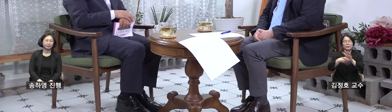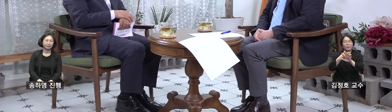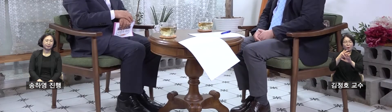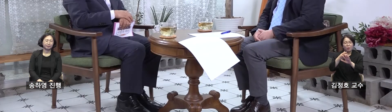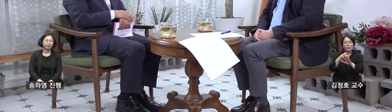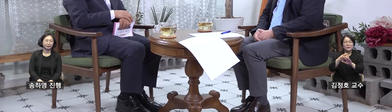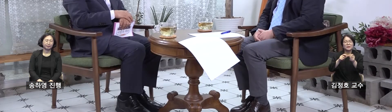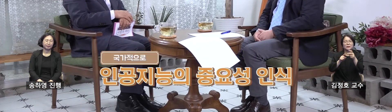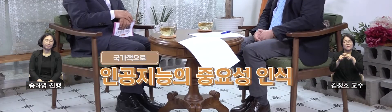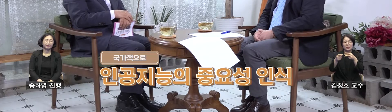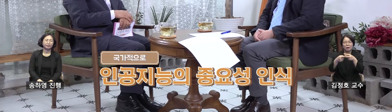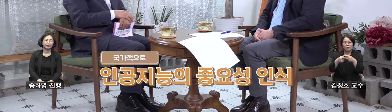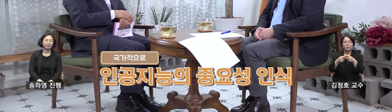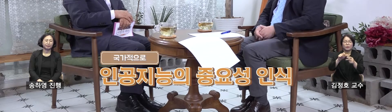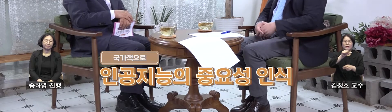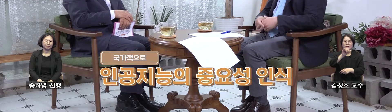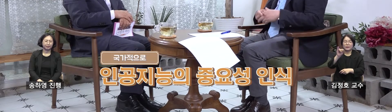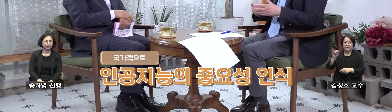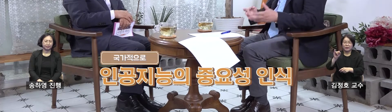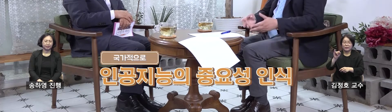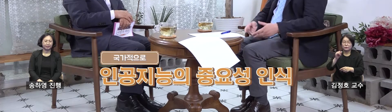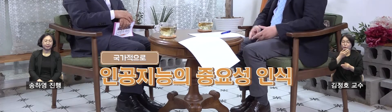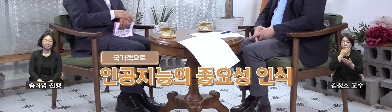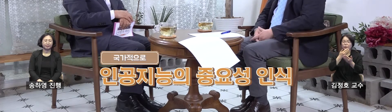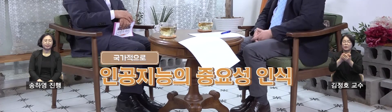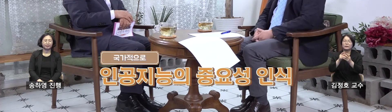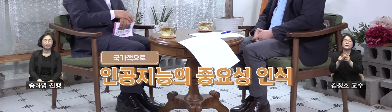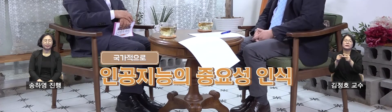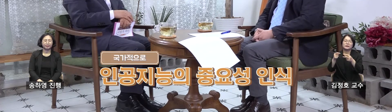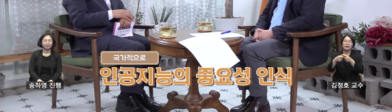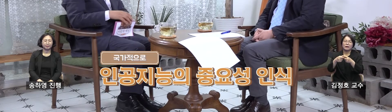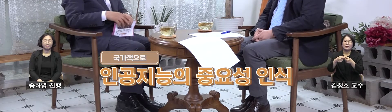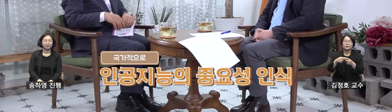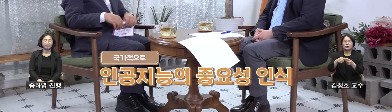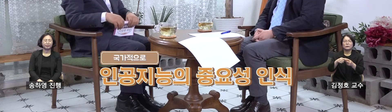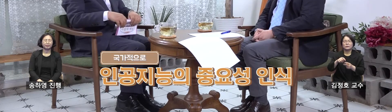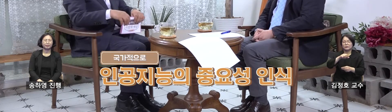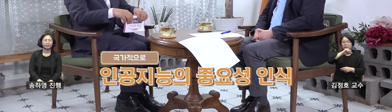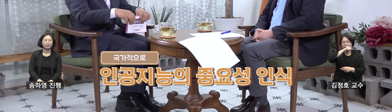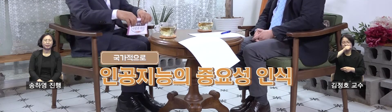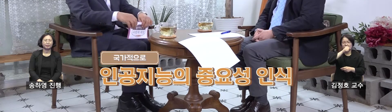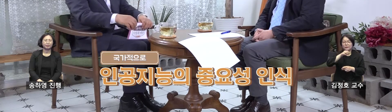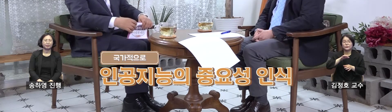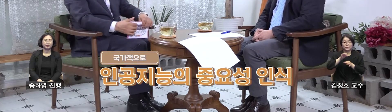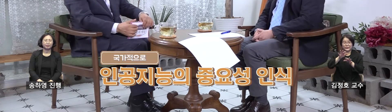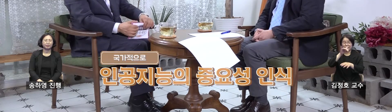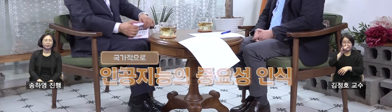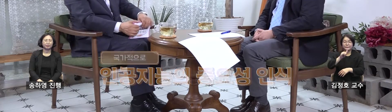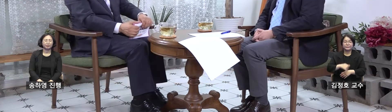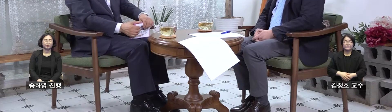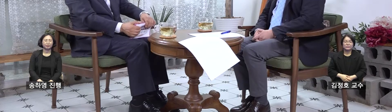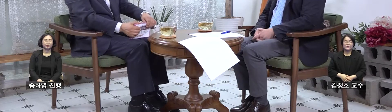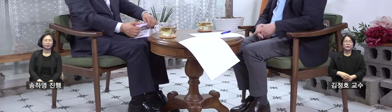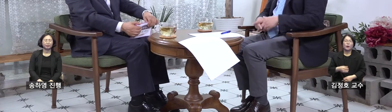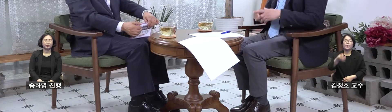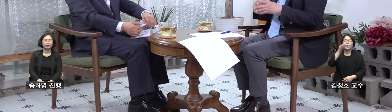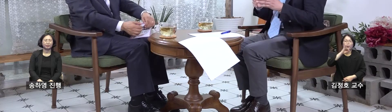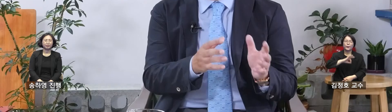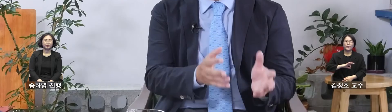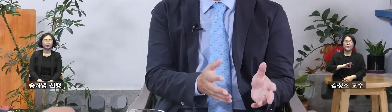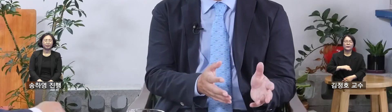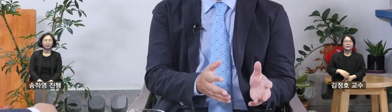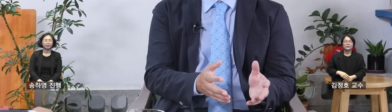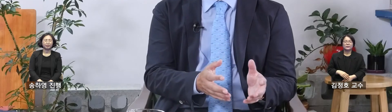국가적으로도 AI의 중요성을 인지하고 많은 정책과 예산이 투입이 됩니다. 그래서 저는 그런 보람, 제가